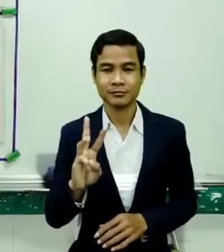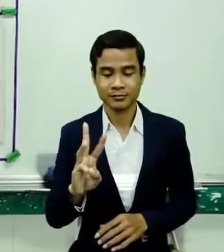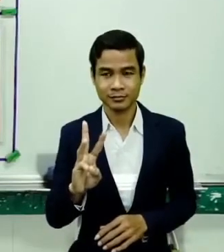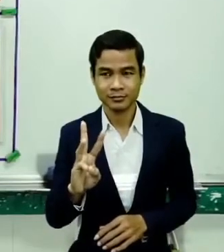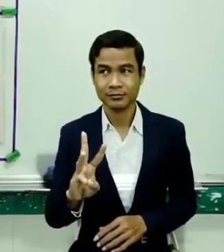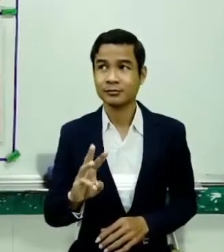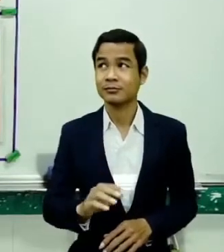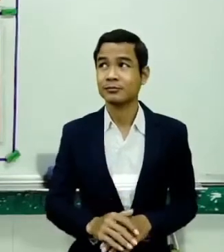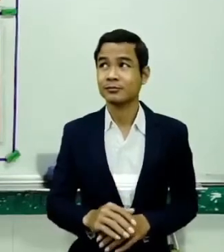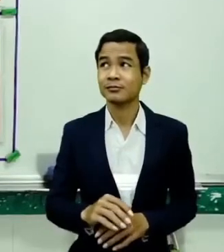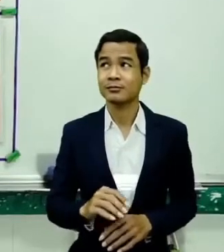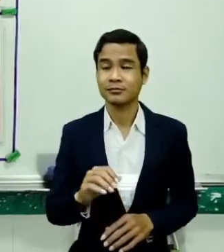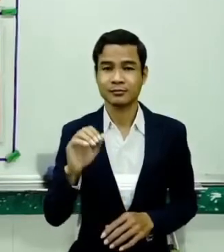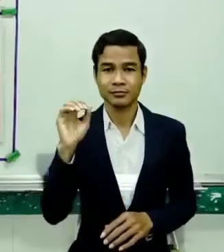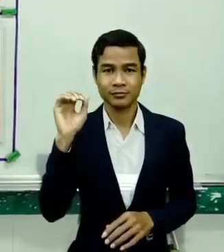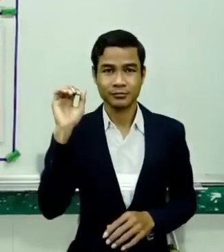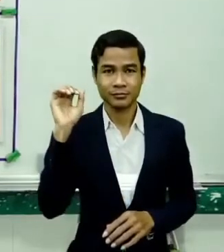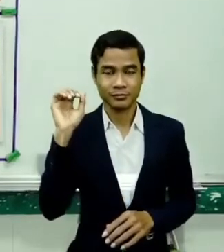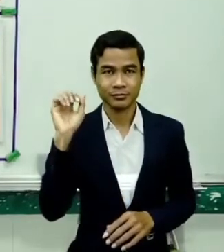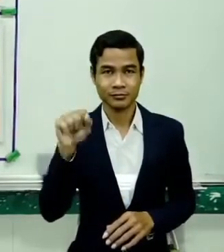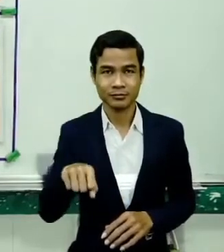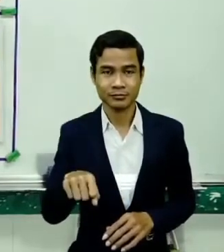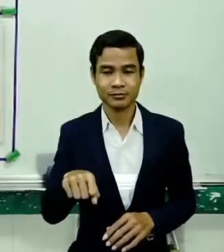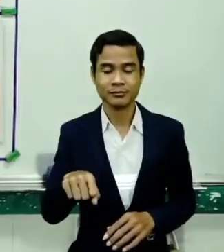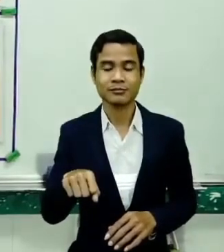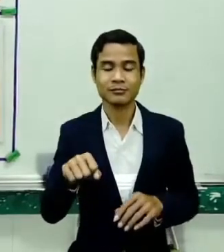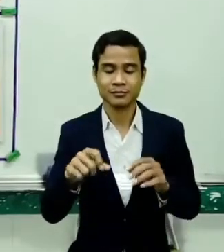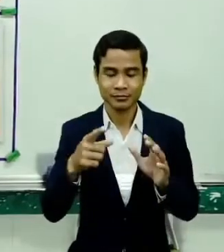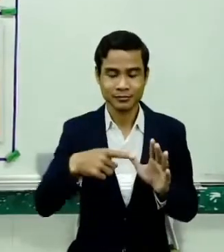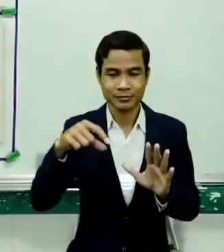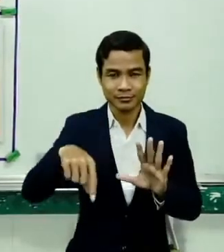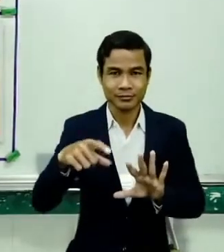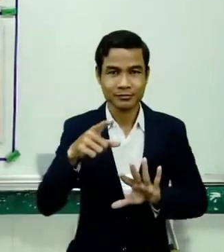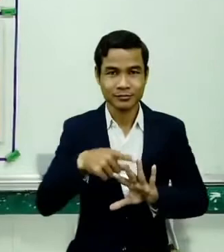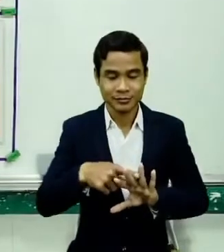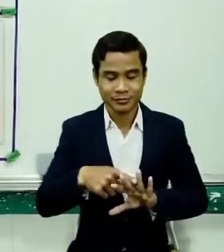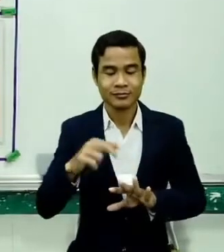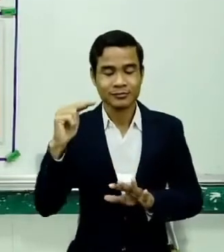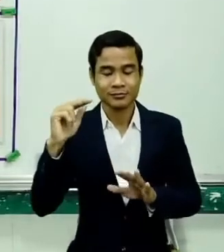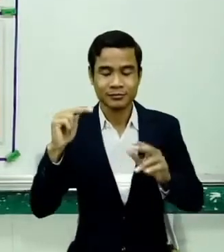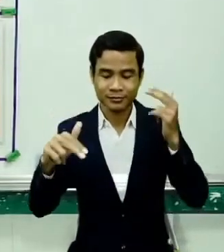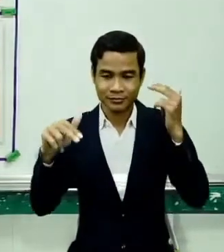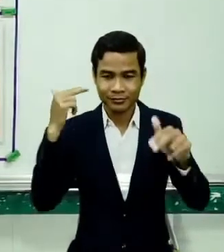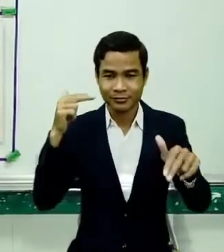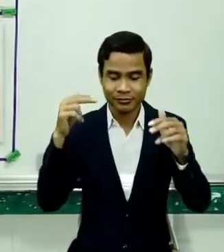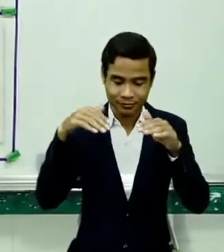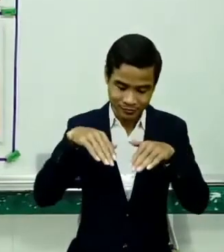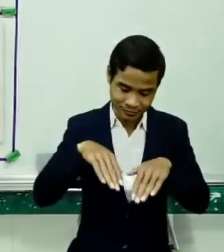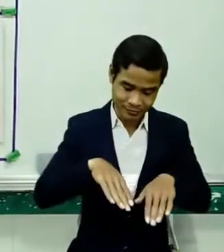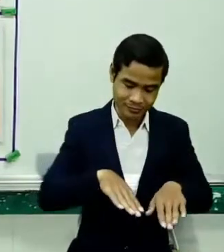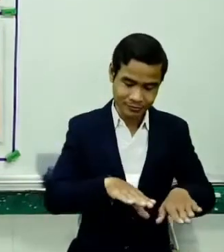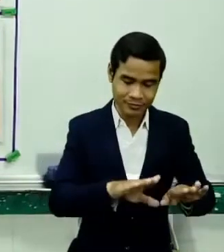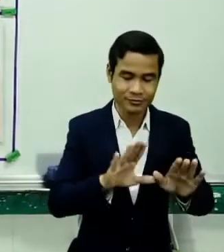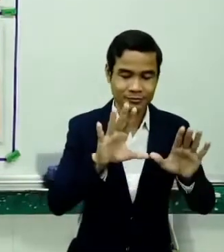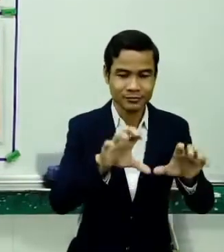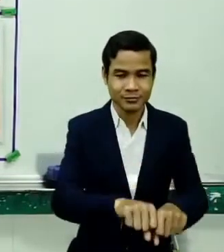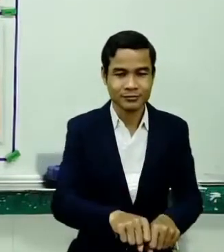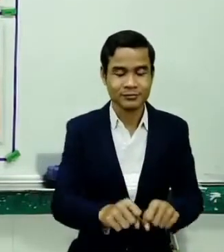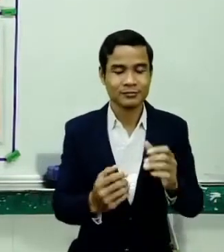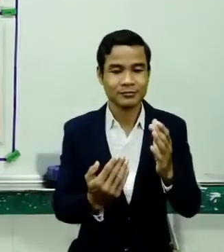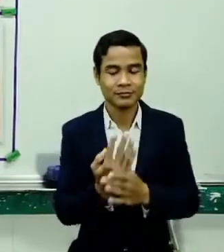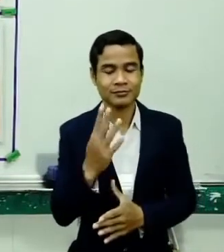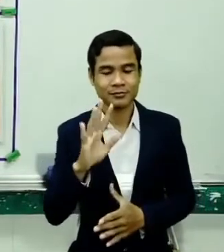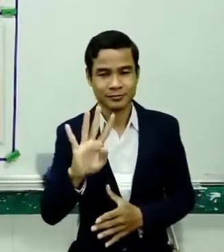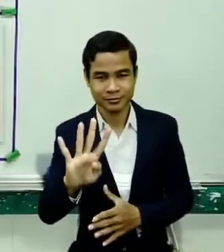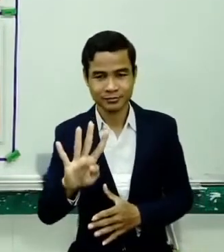2 3តោះតាក់ទិញនឹងចុះងូតទឹកបឹងចាប់បានសិទ្ធ